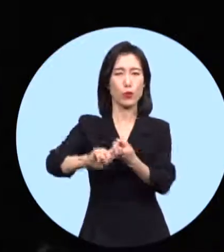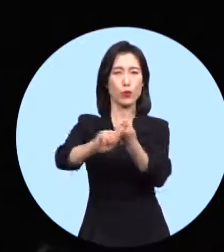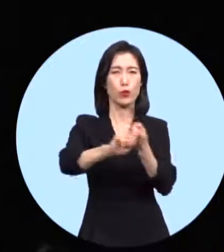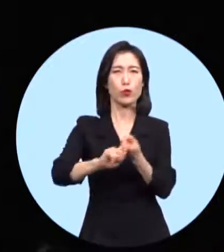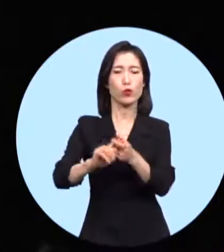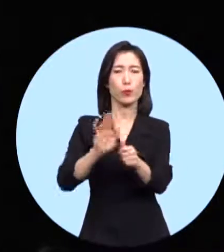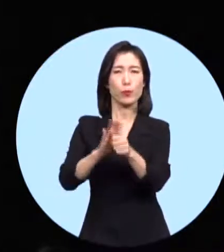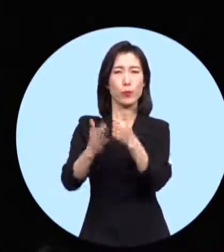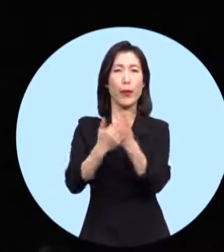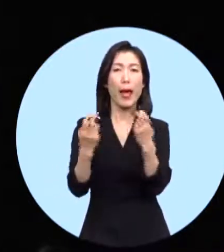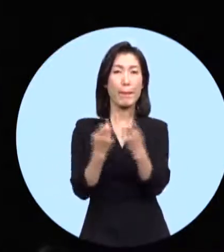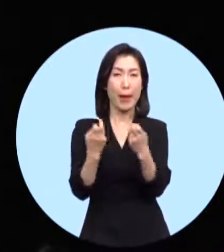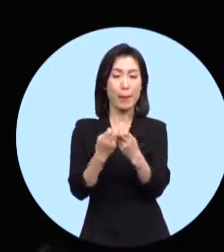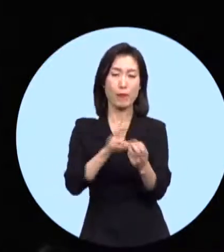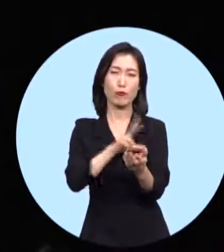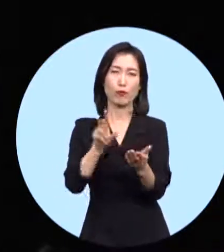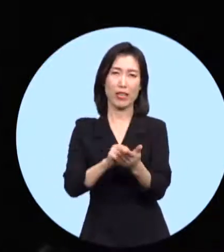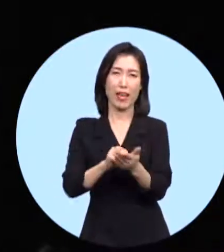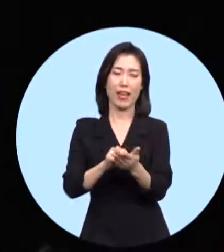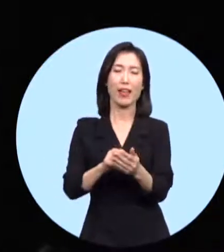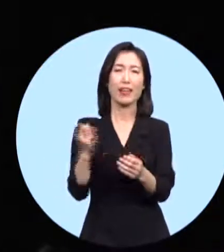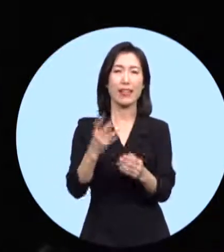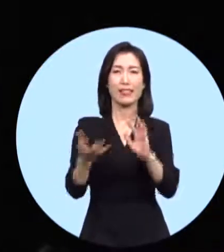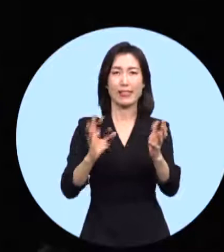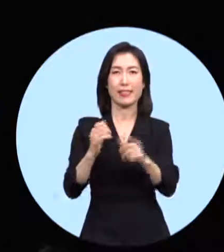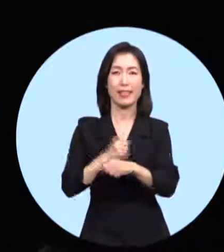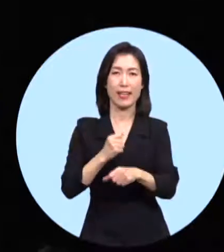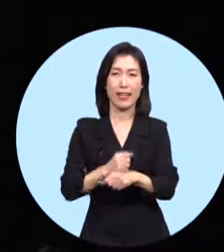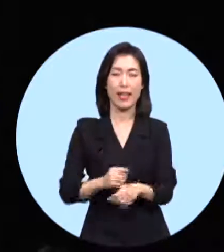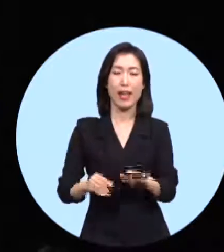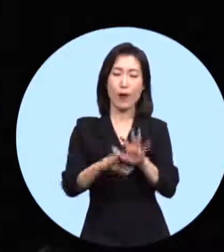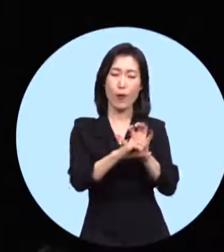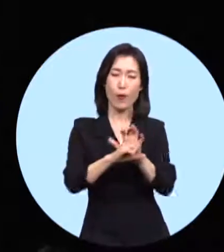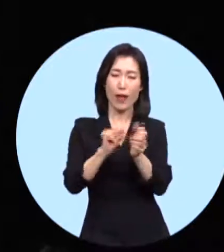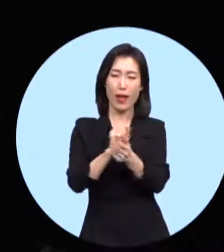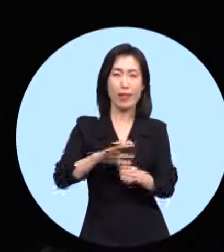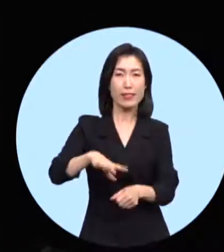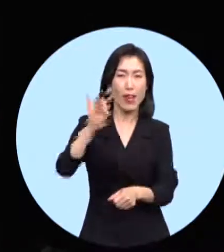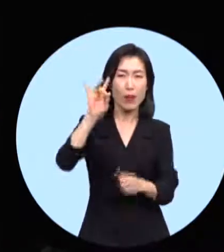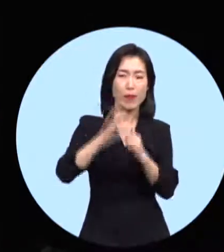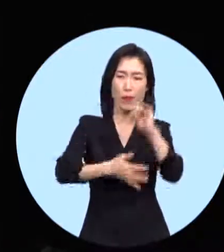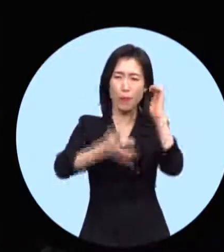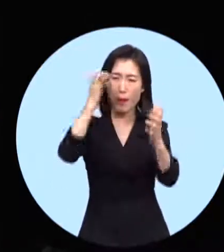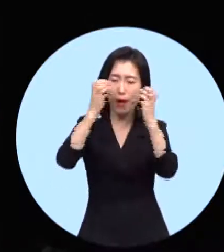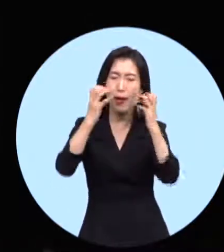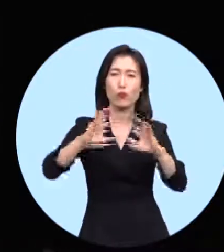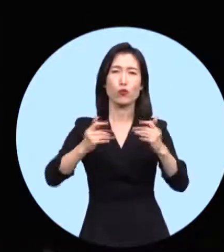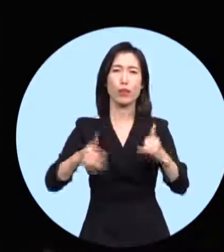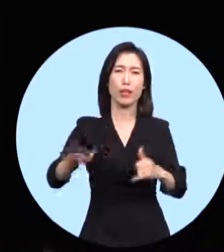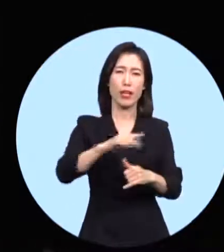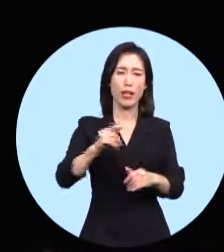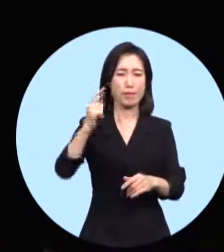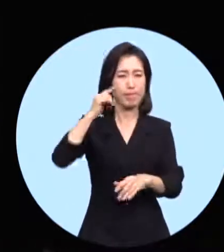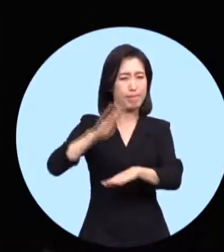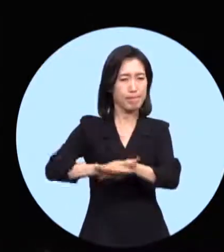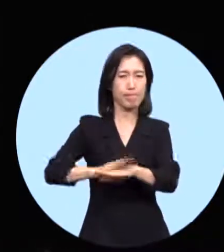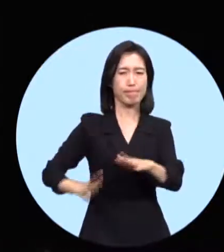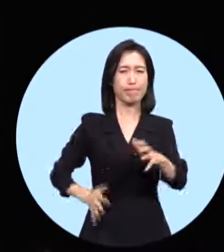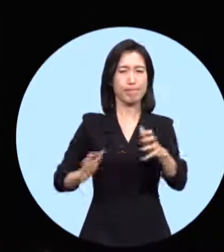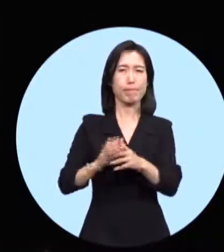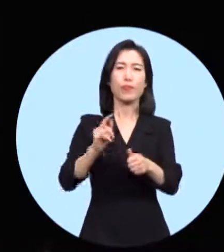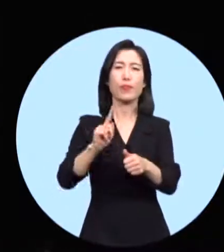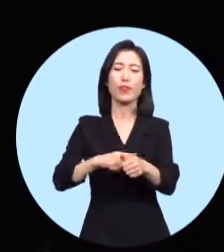주제로 준비하였습니다. 코로나 초기의 혼란스러운 상황은 국민들의 협력과 지혜로 어느